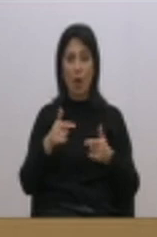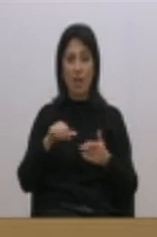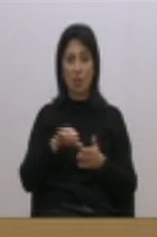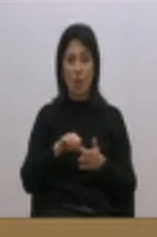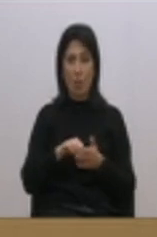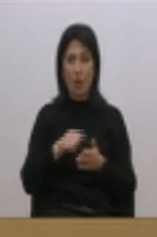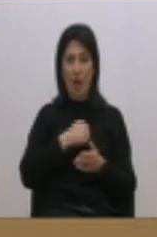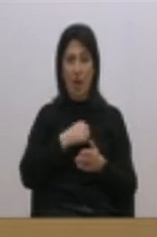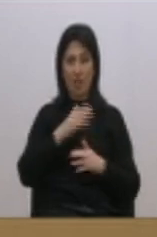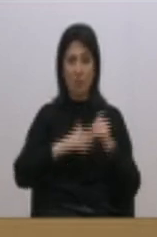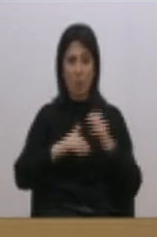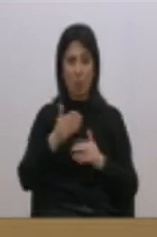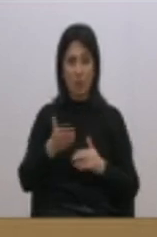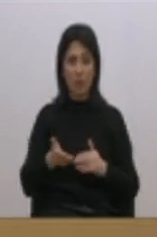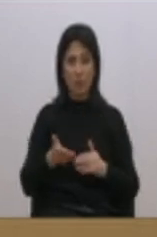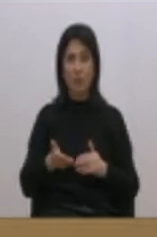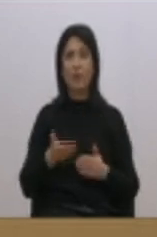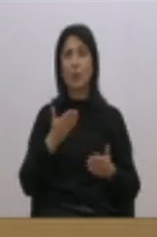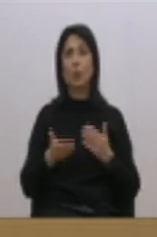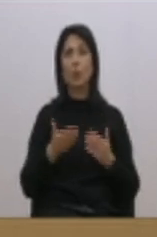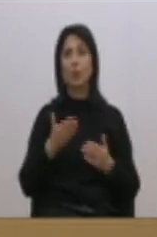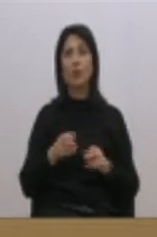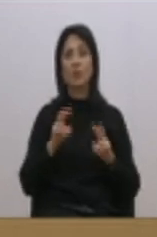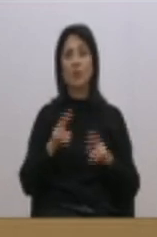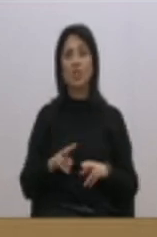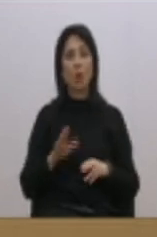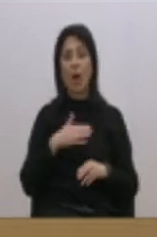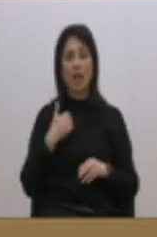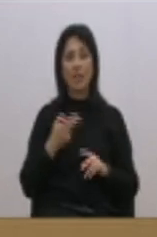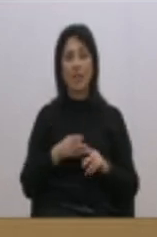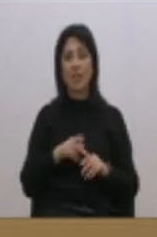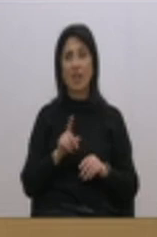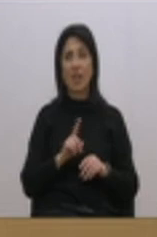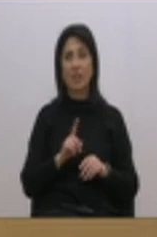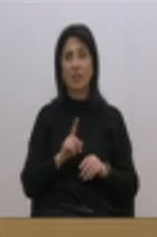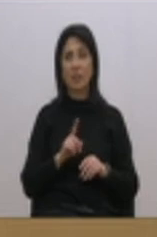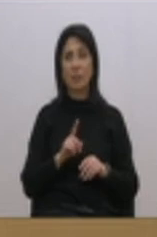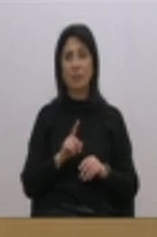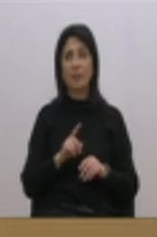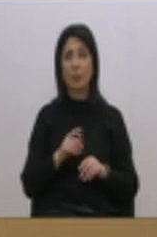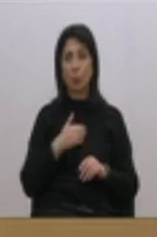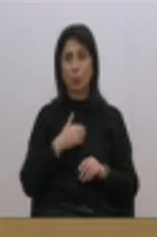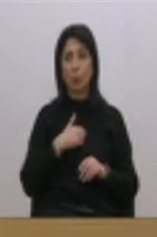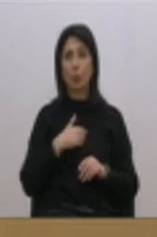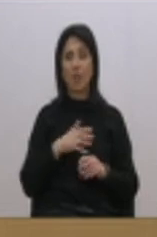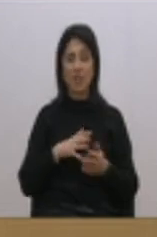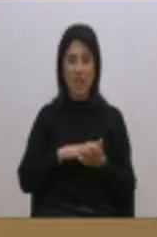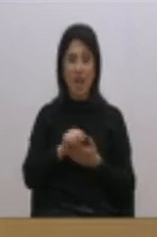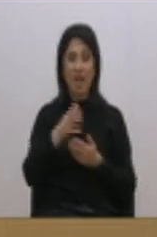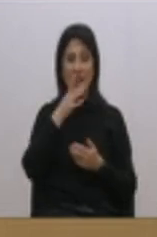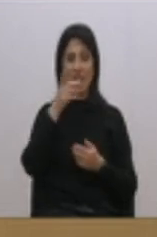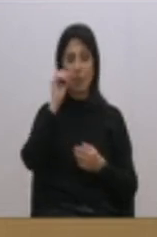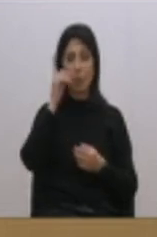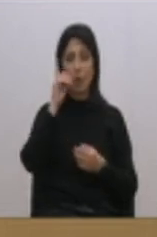jaris katsis profesias. Tu shegnebulat arginda israts ai undodat daengriat tavis